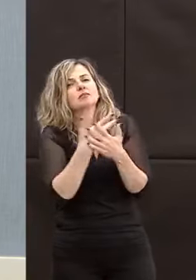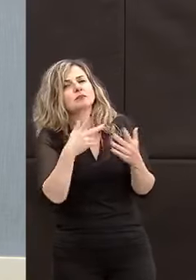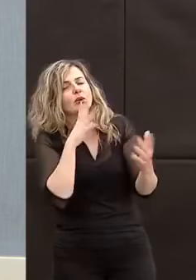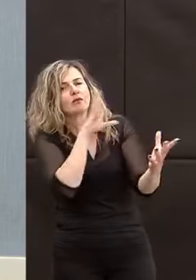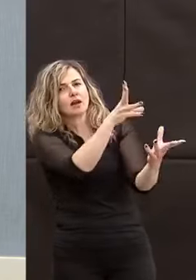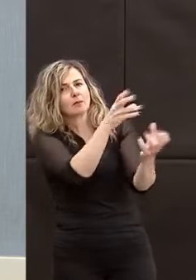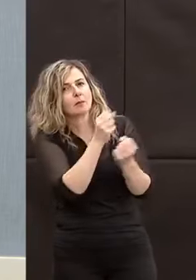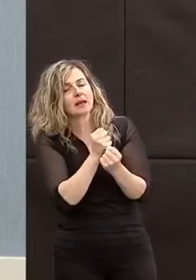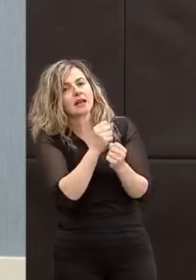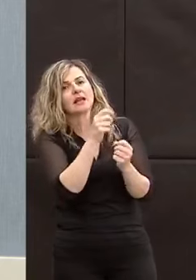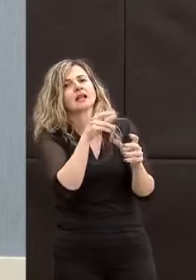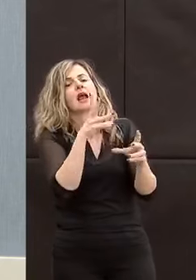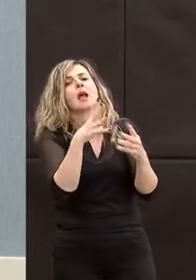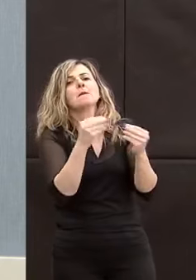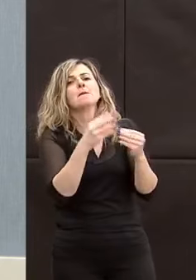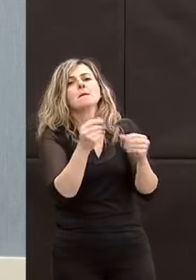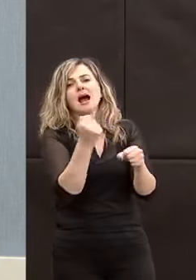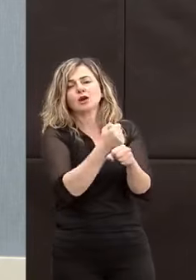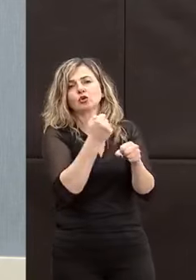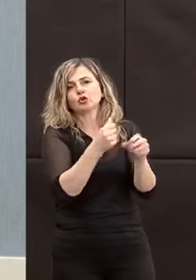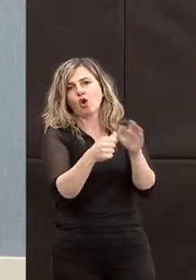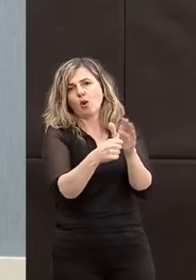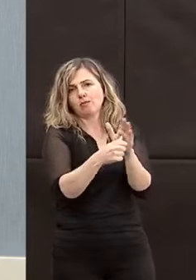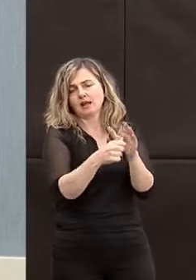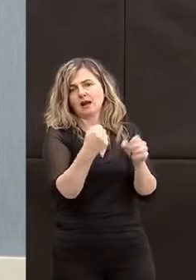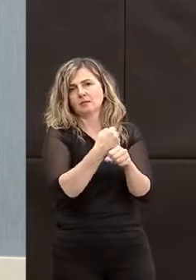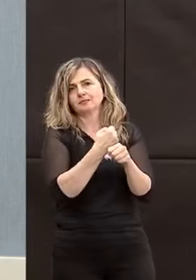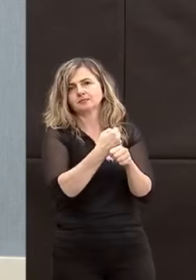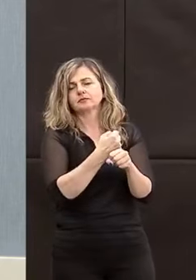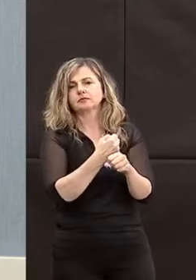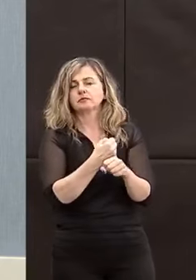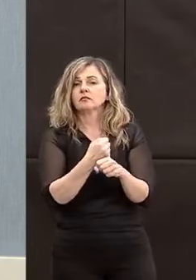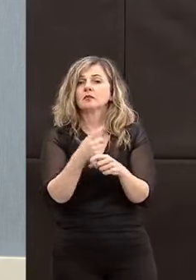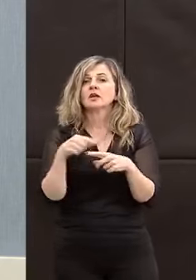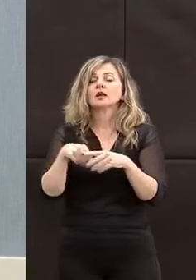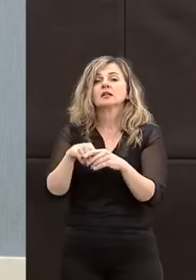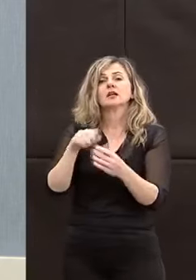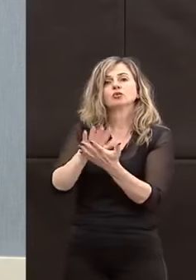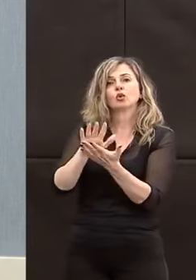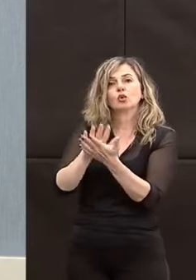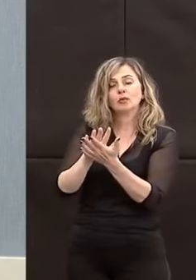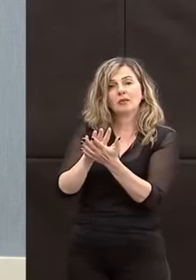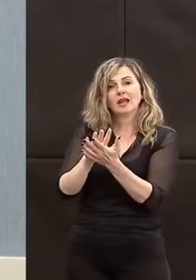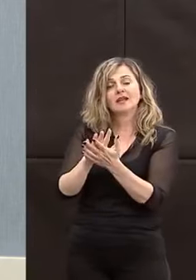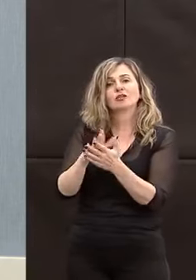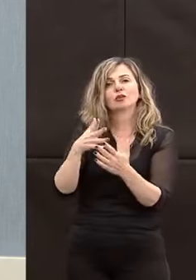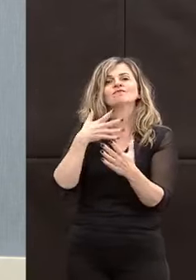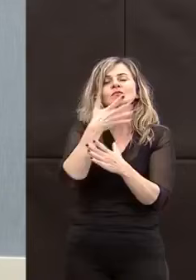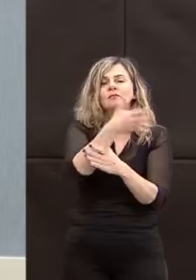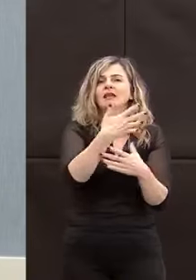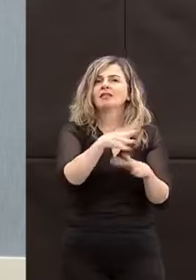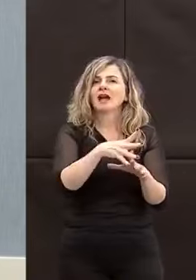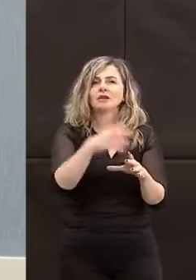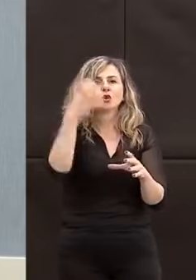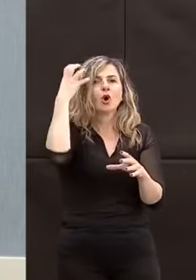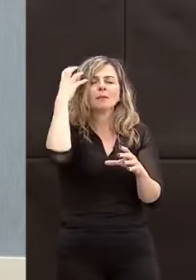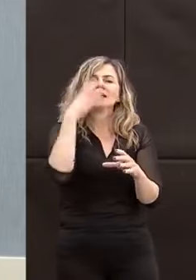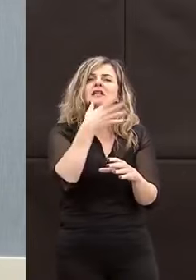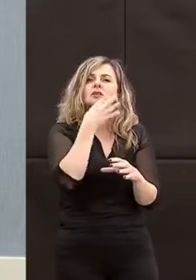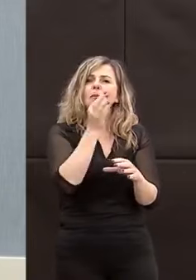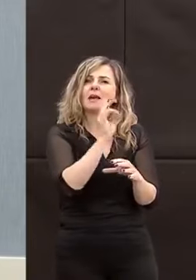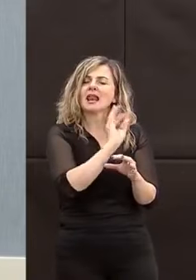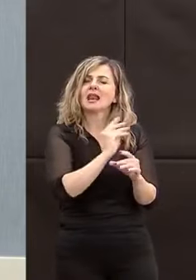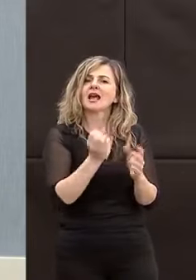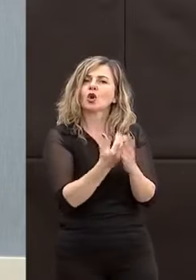manodopera nel documento che gli assessori delle province autonome e regionali hanno inviato al ministro bellanova oltre una